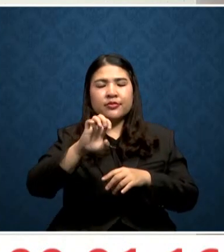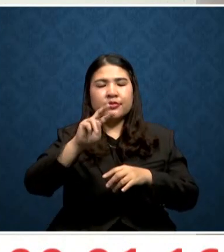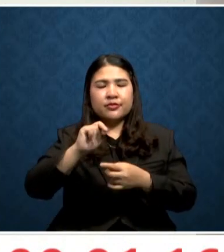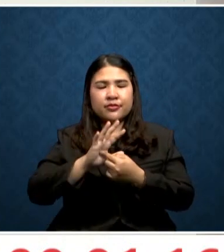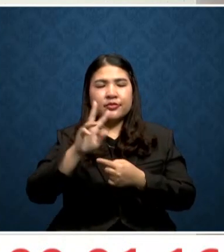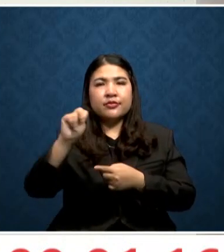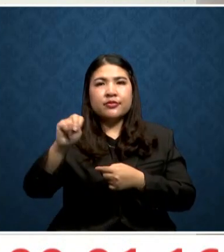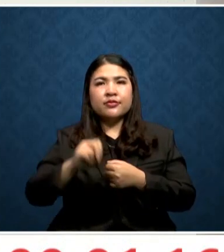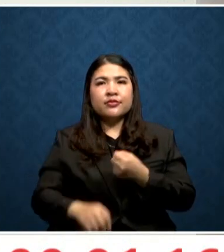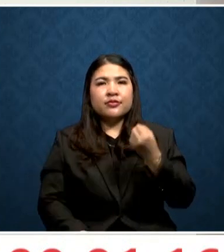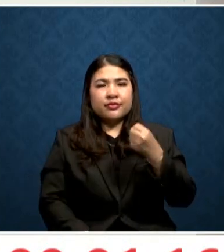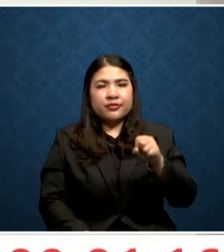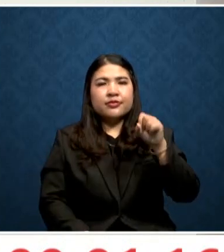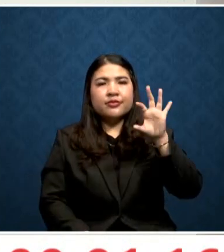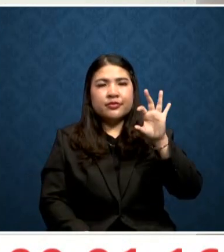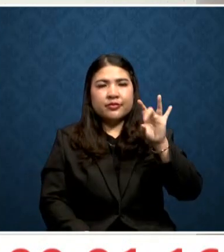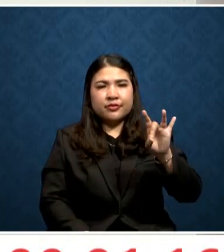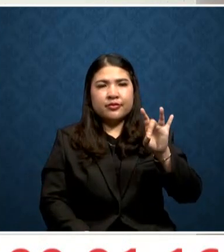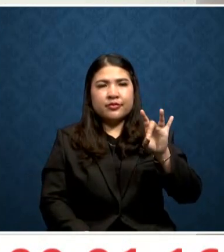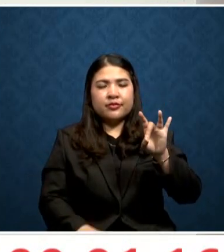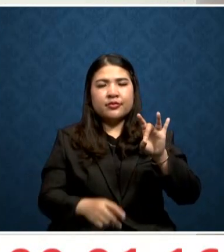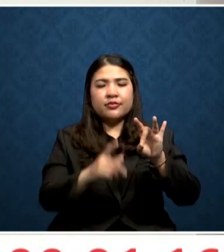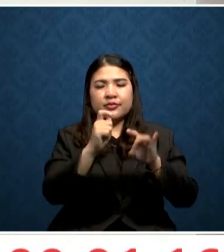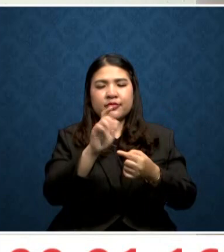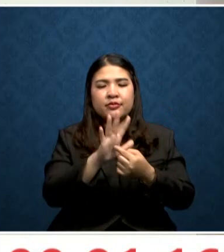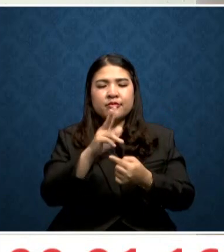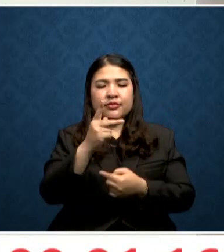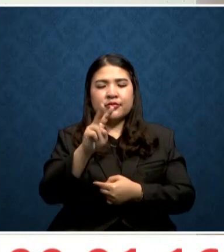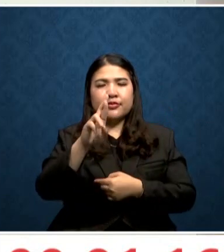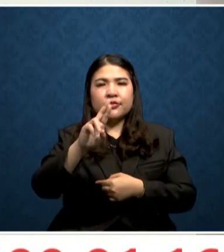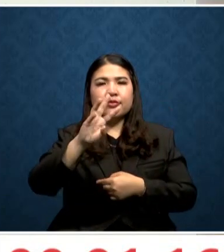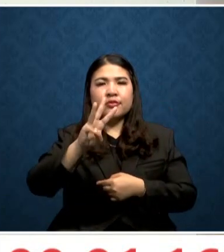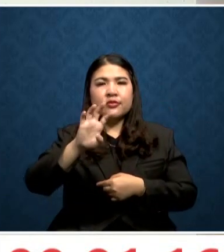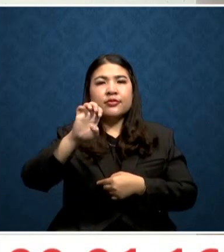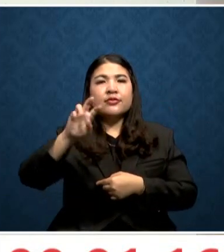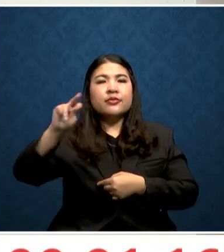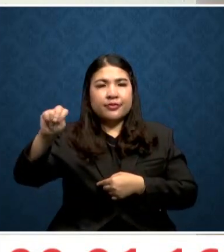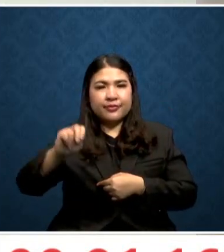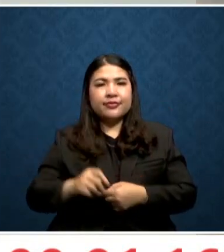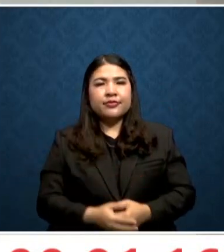และ 18. นายอัครวินขำขุด